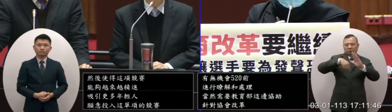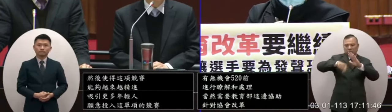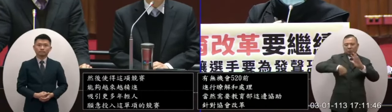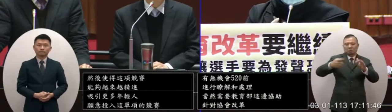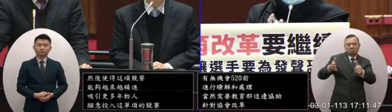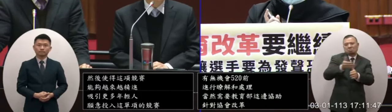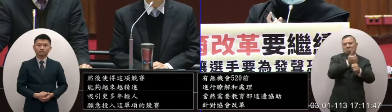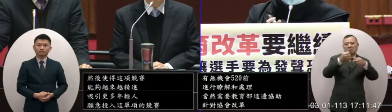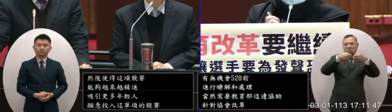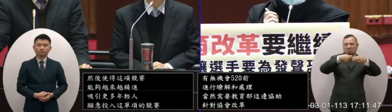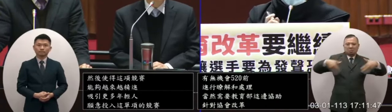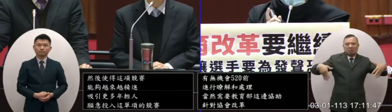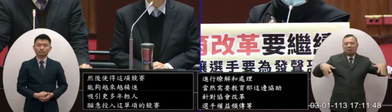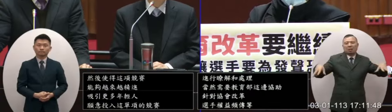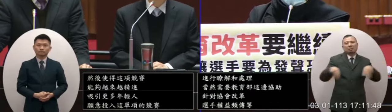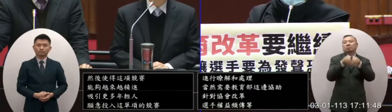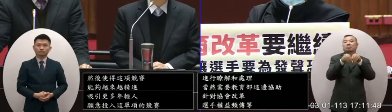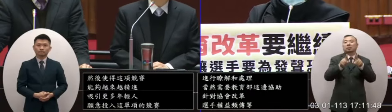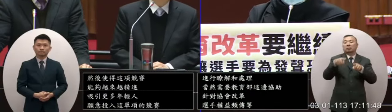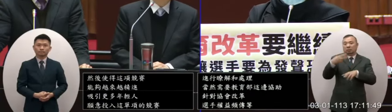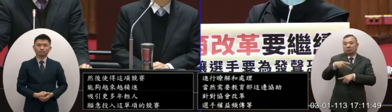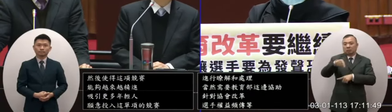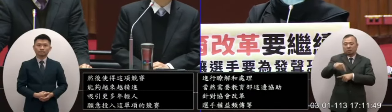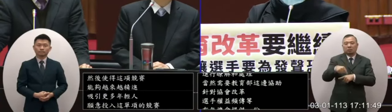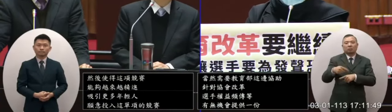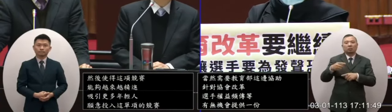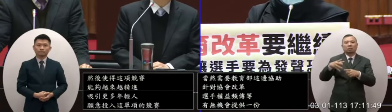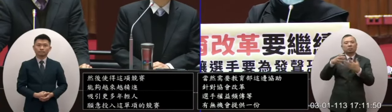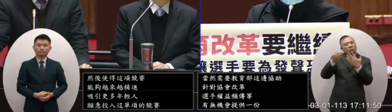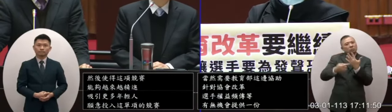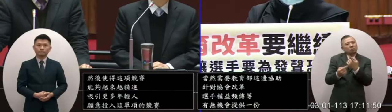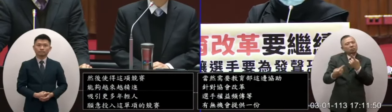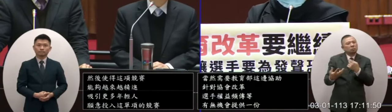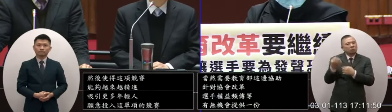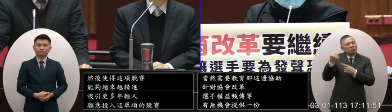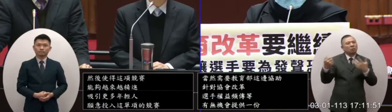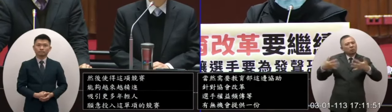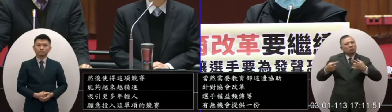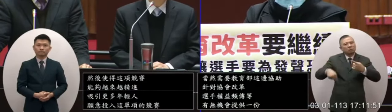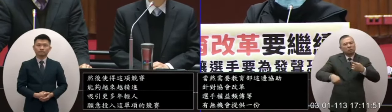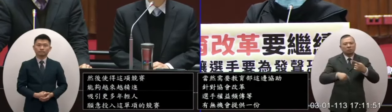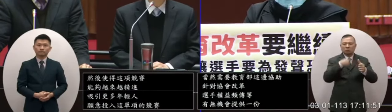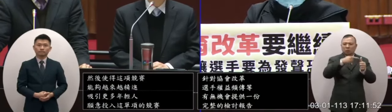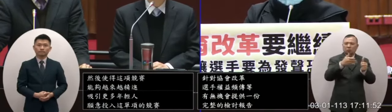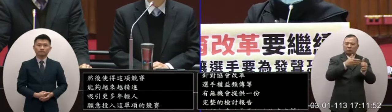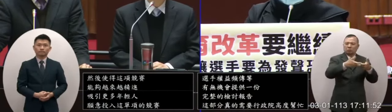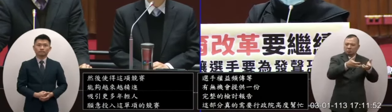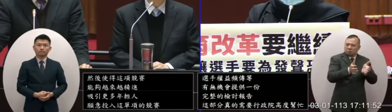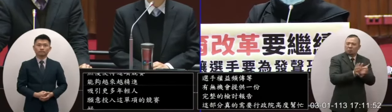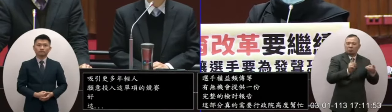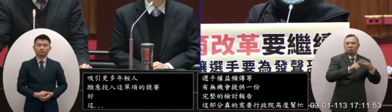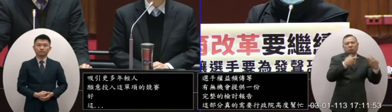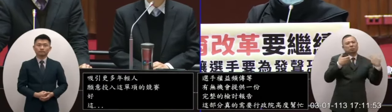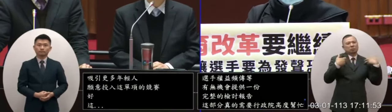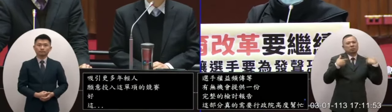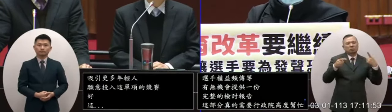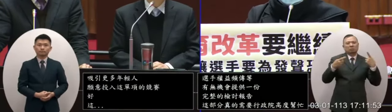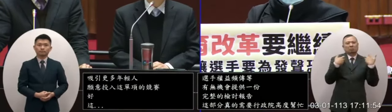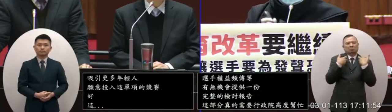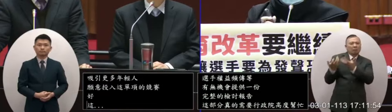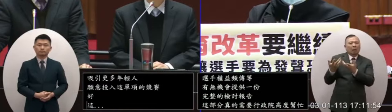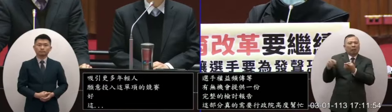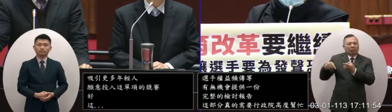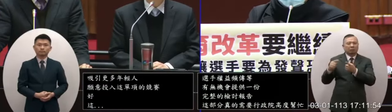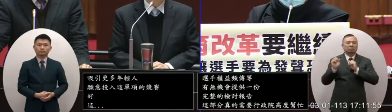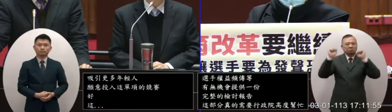球员的权益问题，是不是应该以后由教育部来主责，而不是只有交给体育署？再来，不要再给立法院很多不实